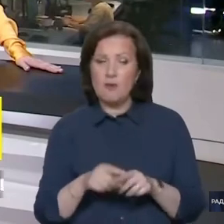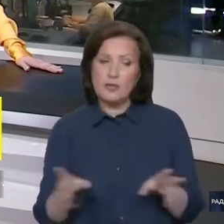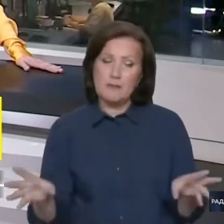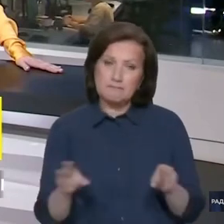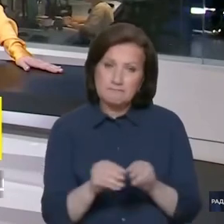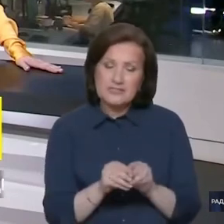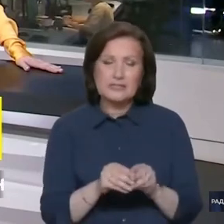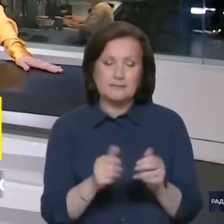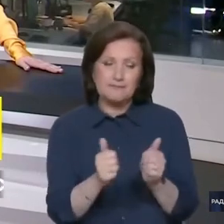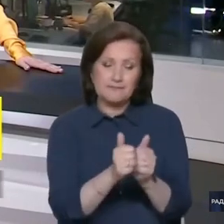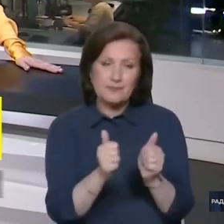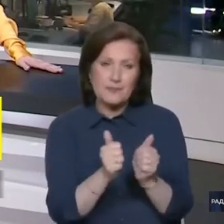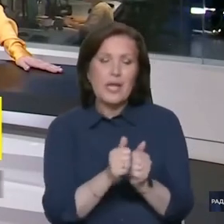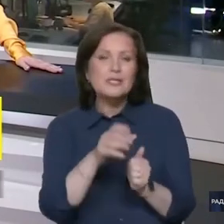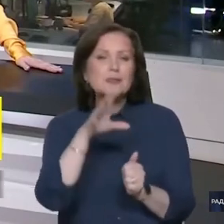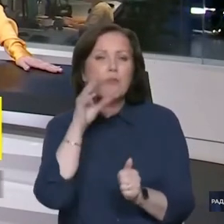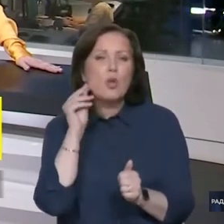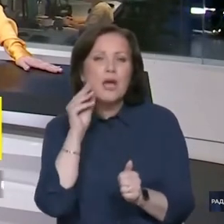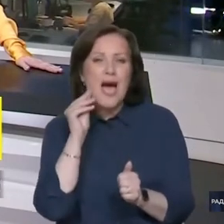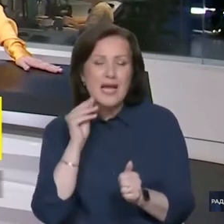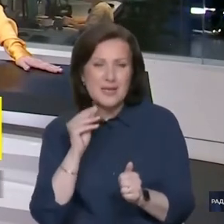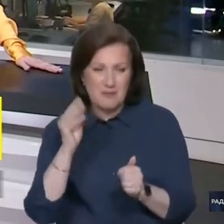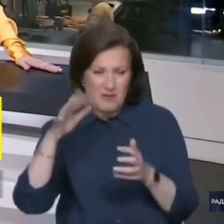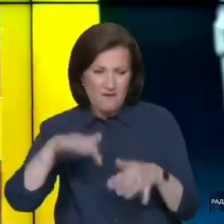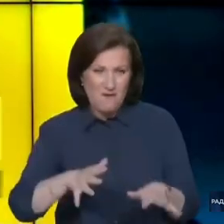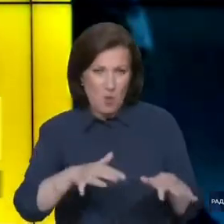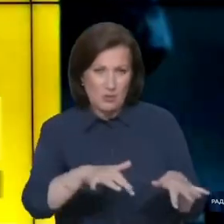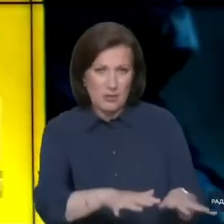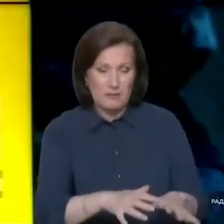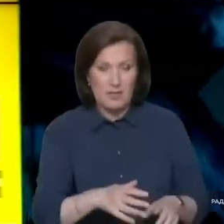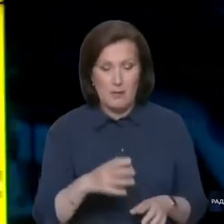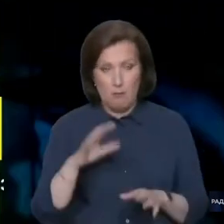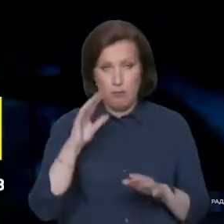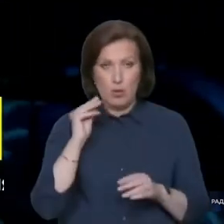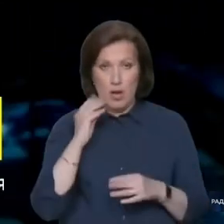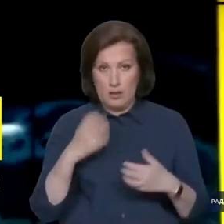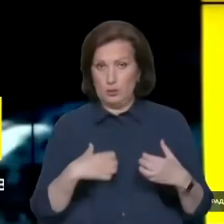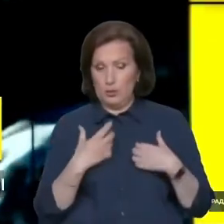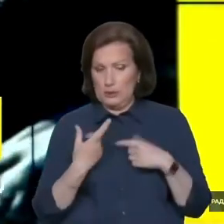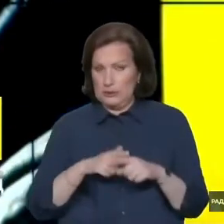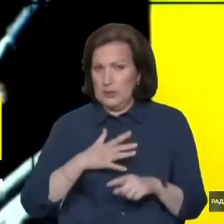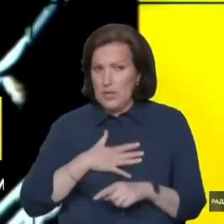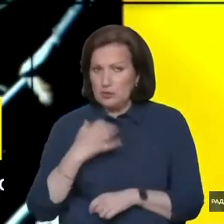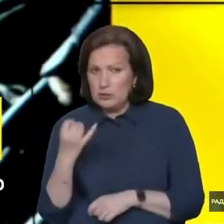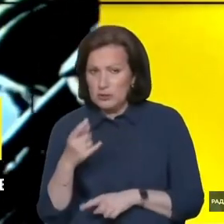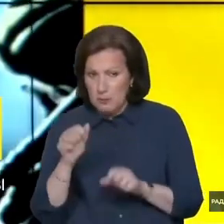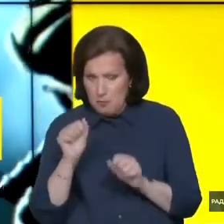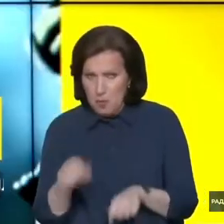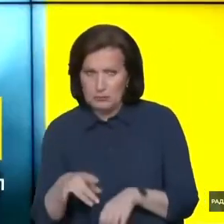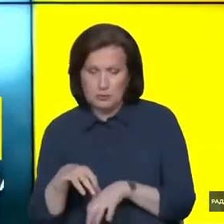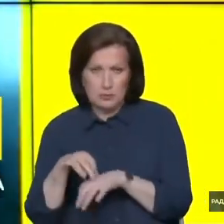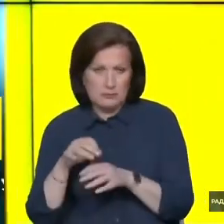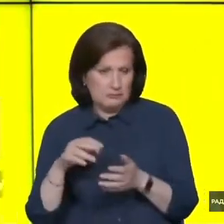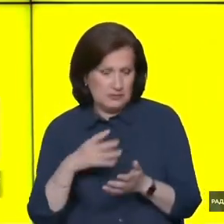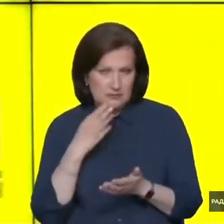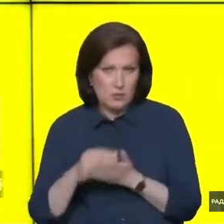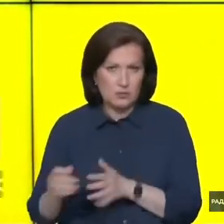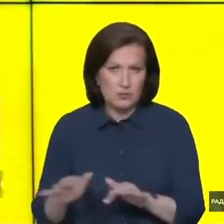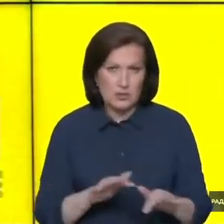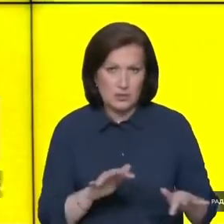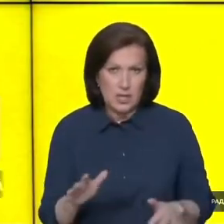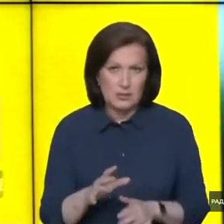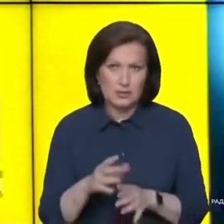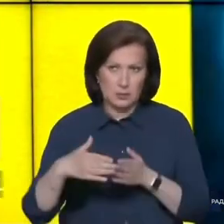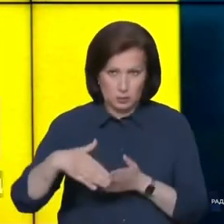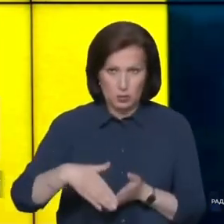водами Болгарії. І Болгарія також тут стурбована. Каже, це зони наших економічних інтересів, ми там можемо проводити економічну діяльність, в тому